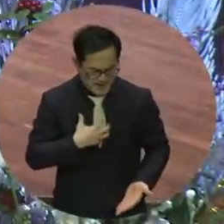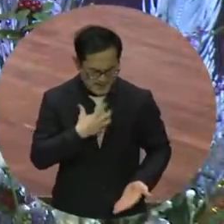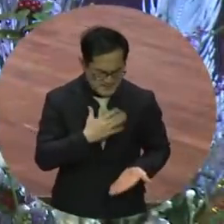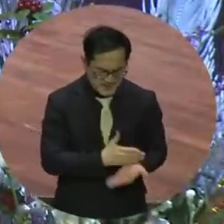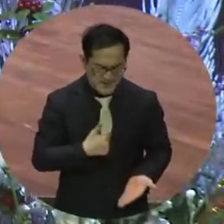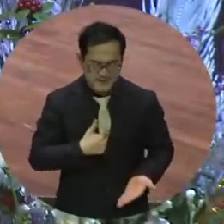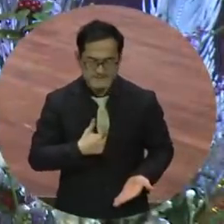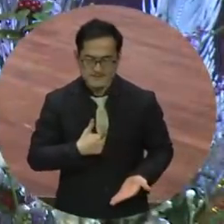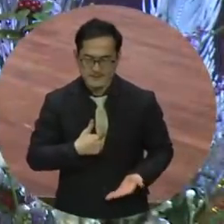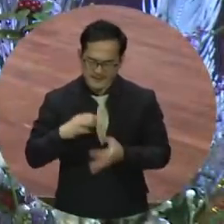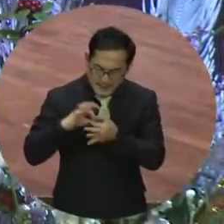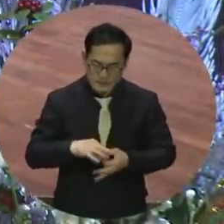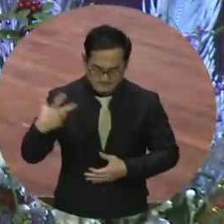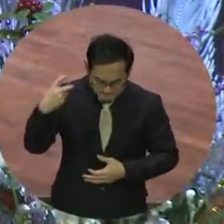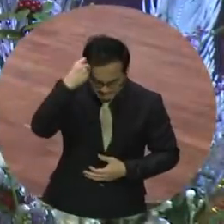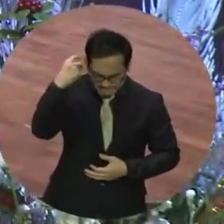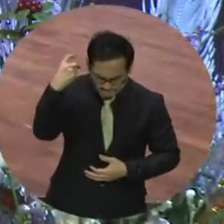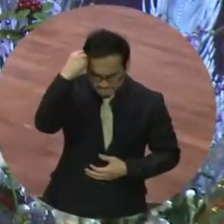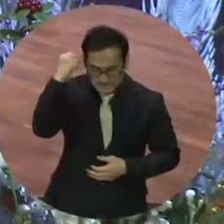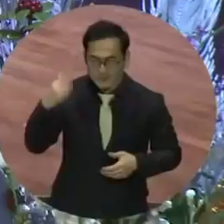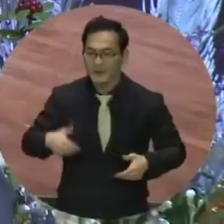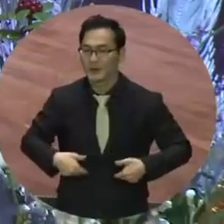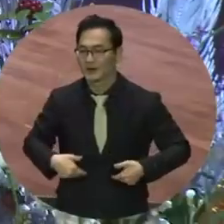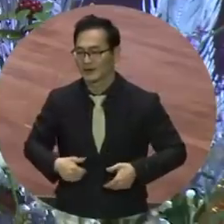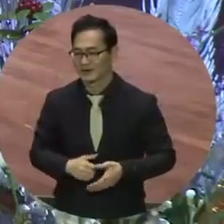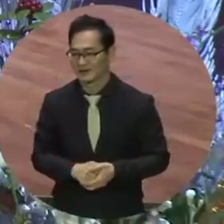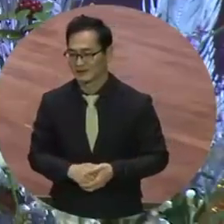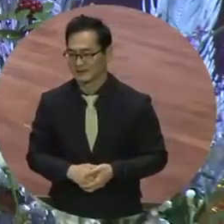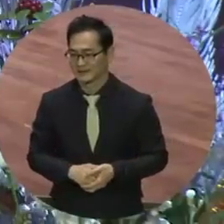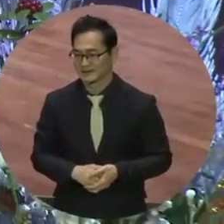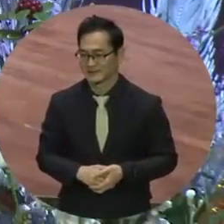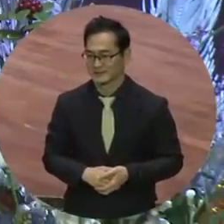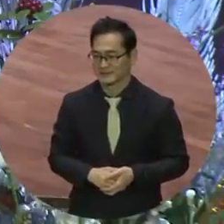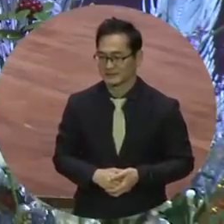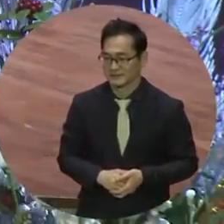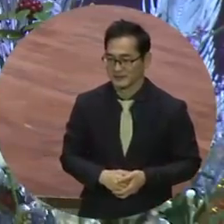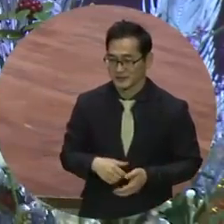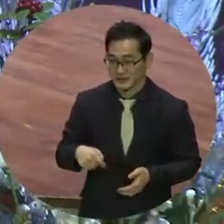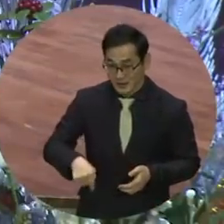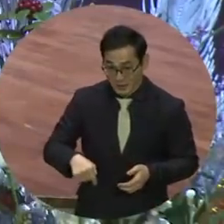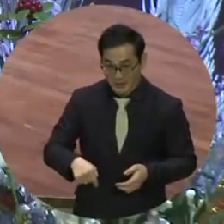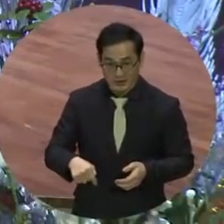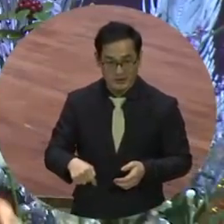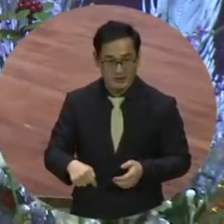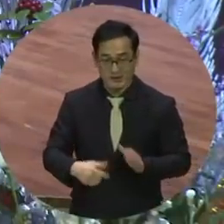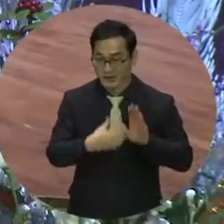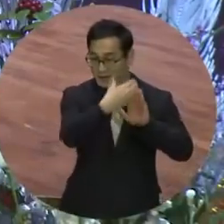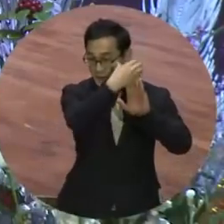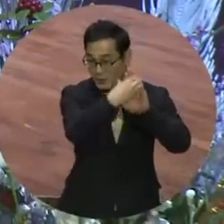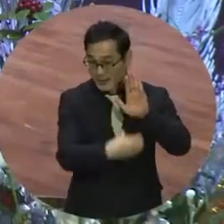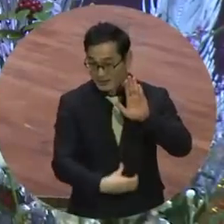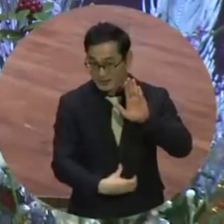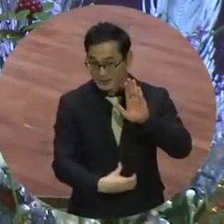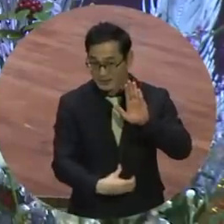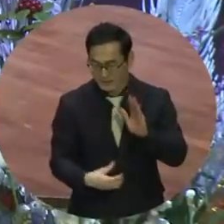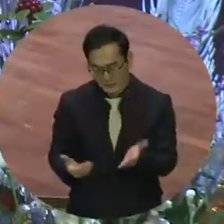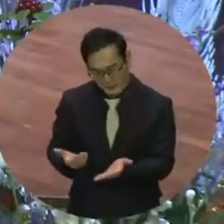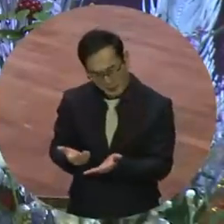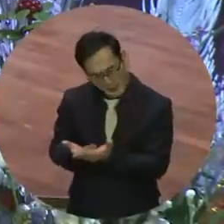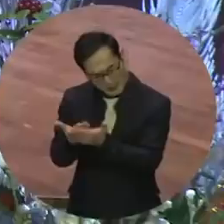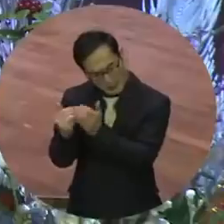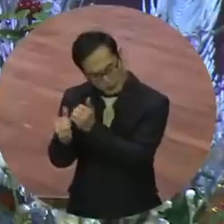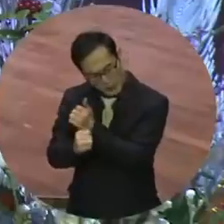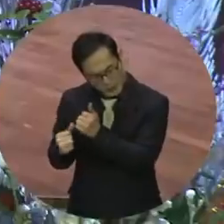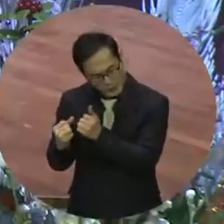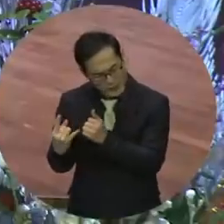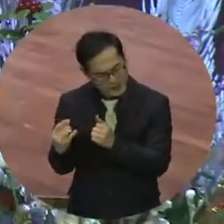개혁교단이 원래는 개혁교단이 굉장히 염려 근심이 많은 교단이에요. 제가 발전위원회 처음에 통합하면서 우리